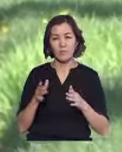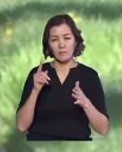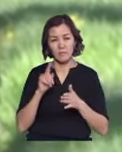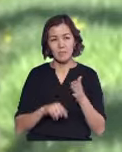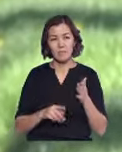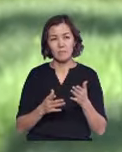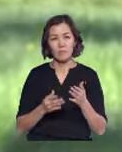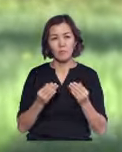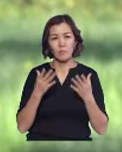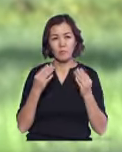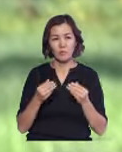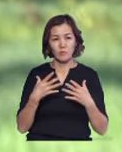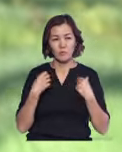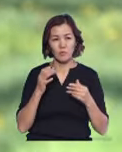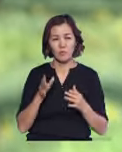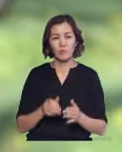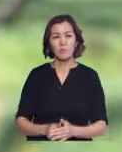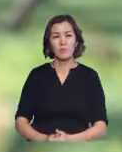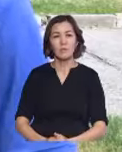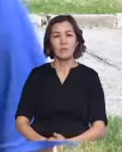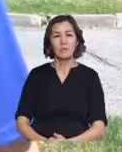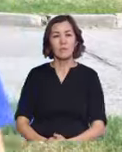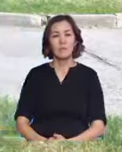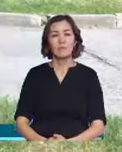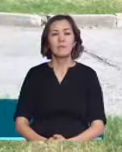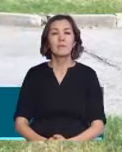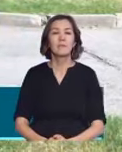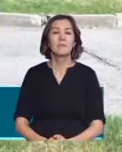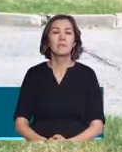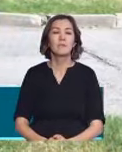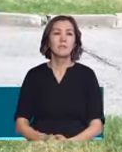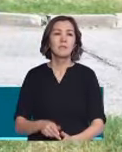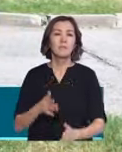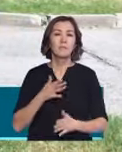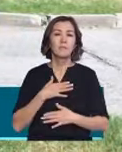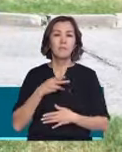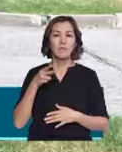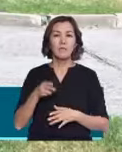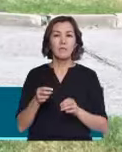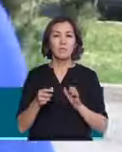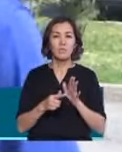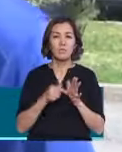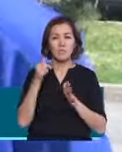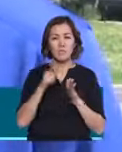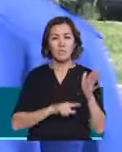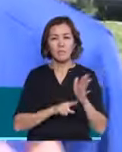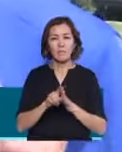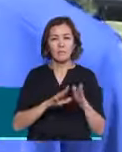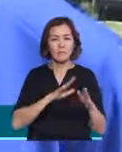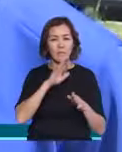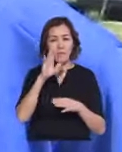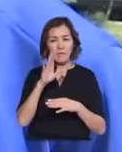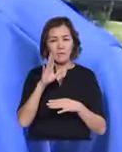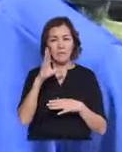арқылы осы күнге жетіп отырмын, дейді ол. Мен 2007 жылдан күнде таңертең кешке екі